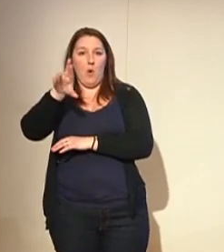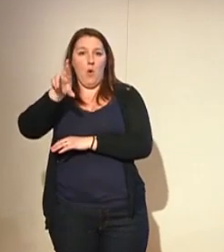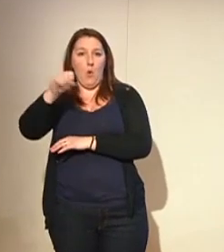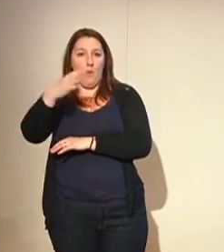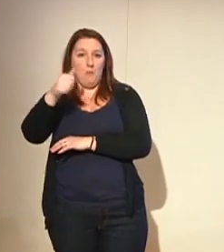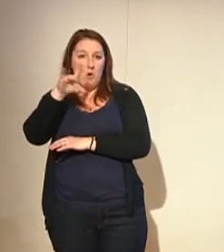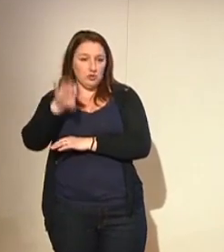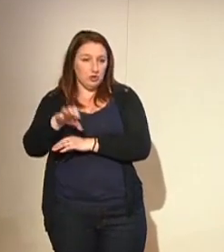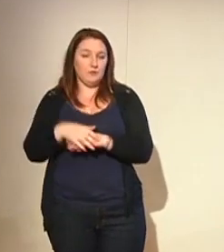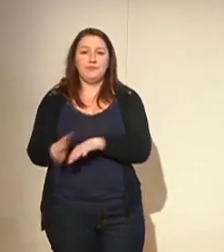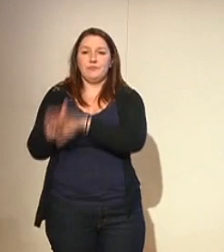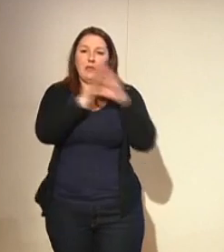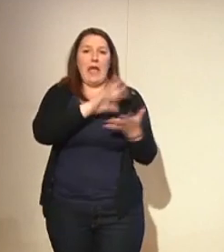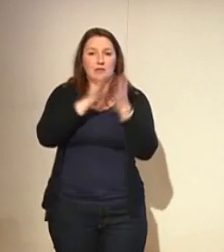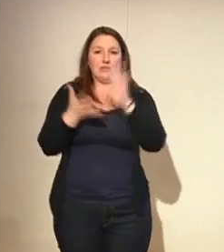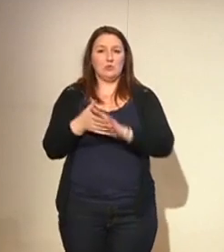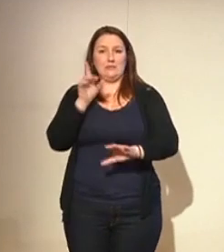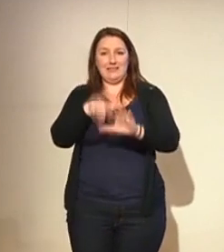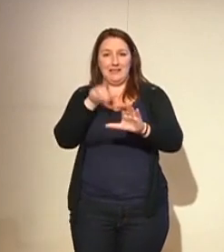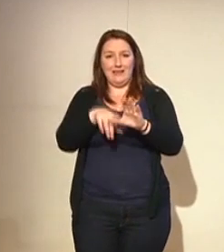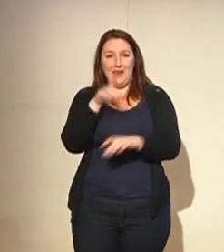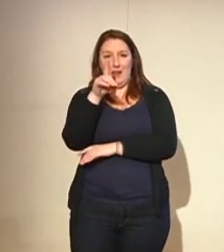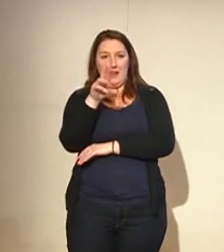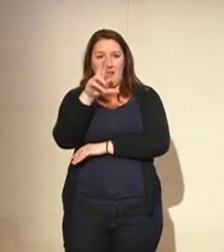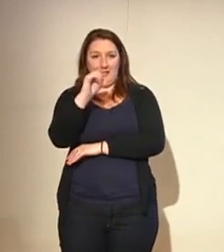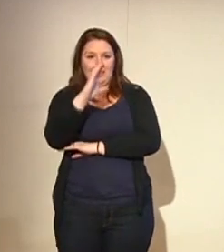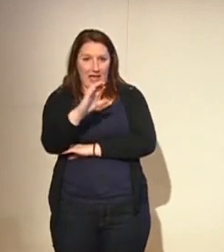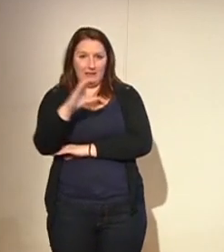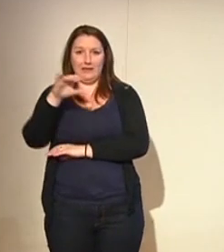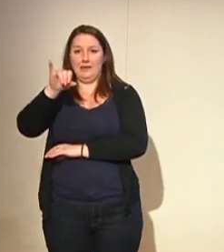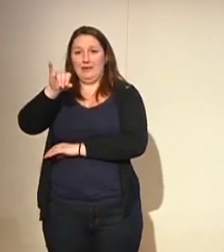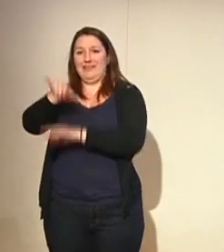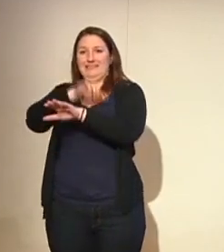passons à l'association syndicale dracer